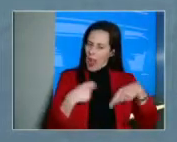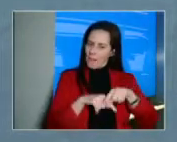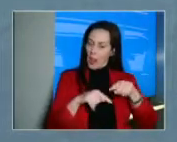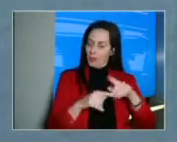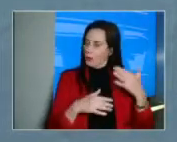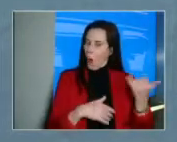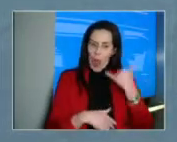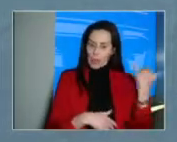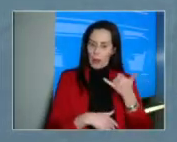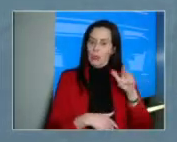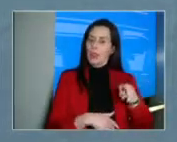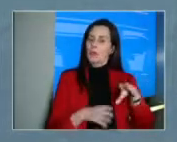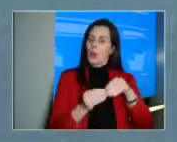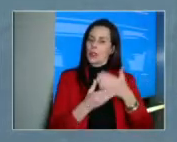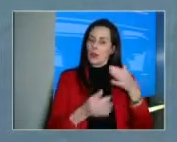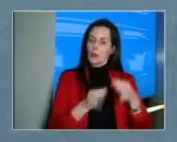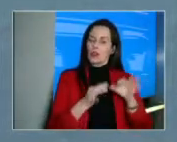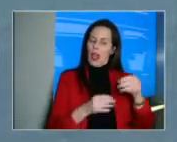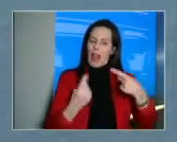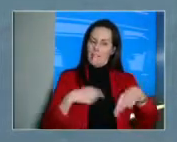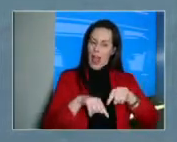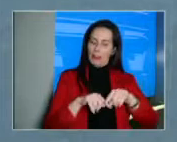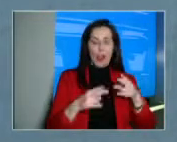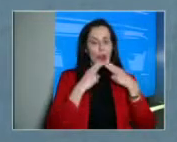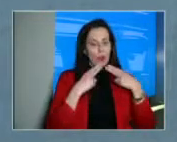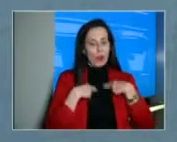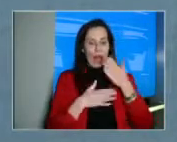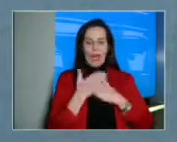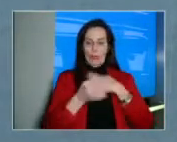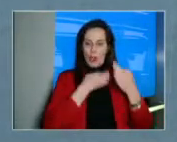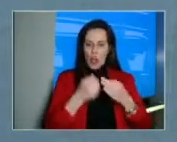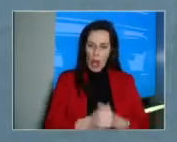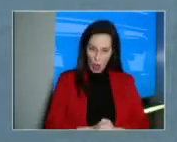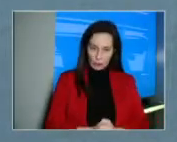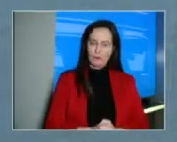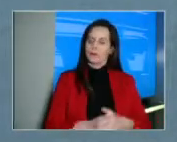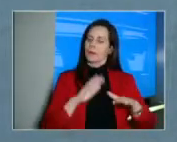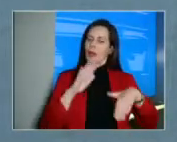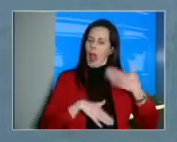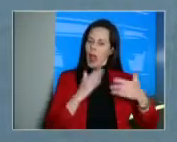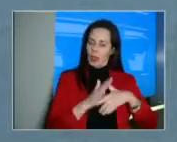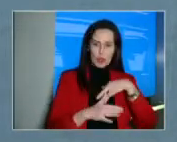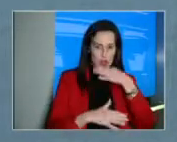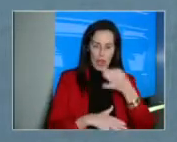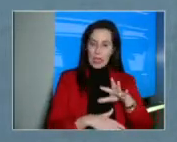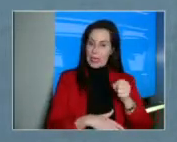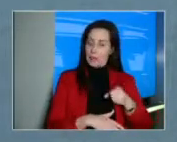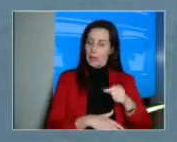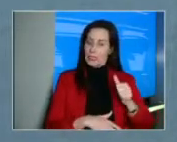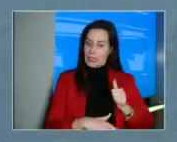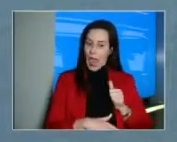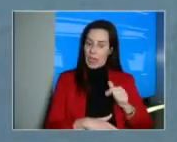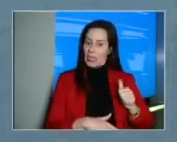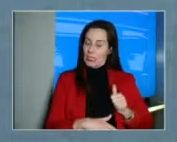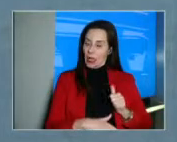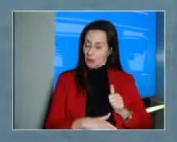חדשים לבקרים? נהיה כאן עם היועץ המשפטי של הוועדה לענות לנו על חלק מהשאלות. נמשיך עם שאלה נוספת, האם צה"ל הוא